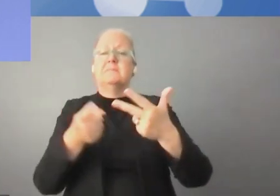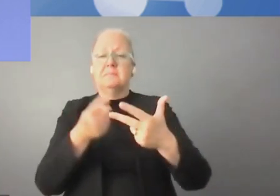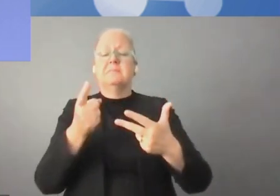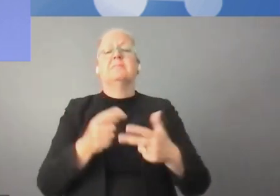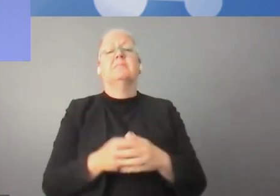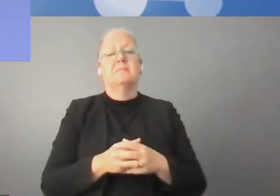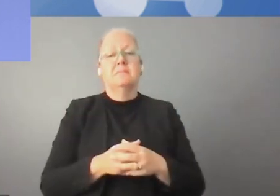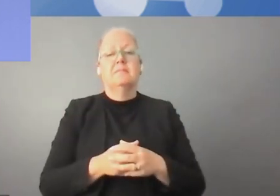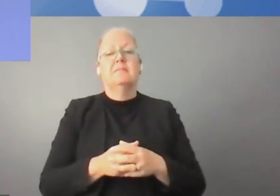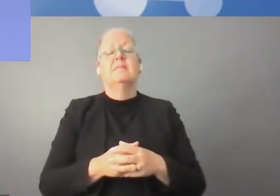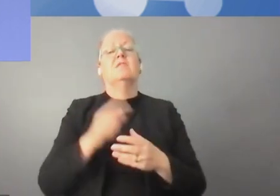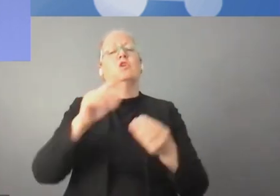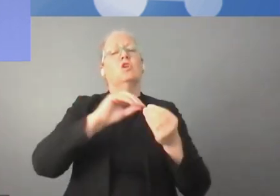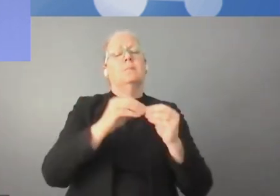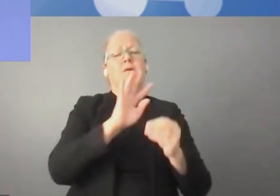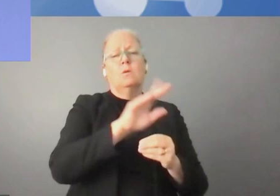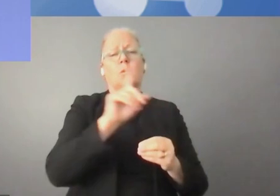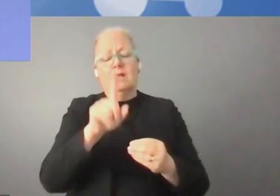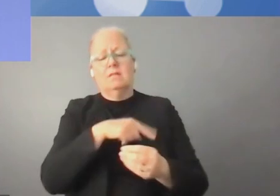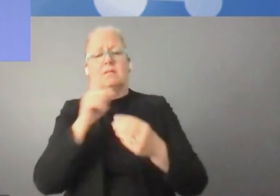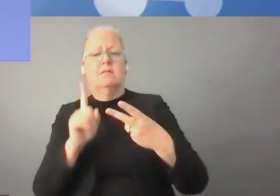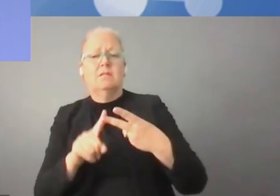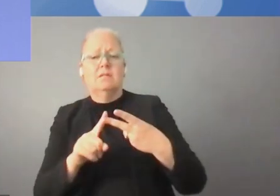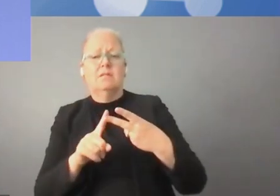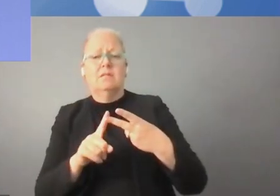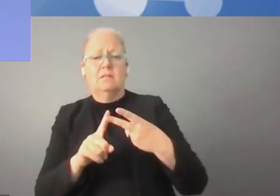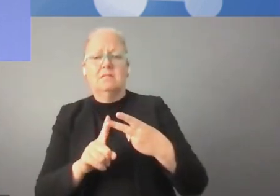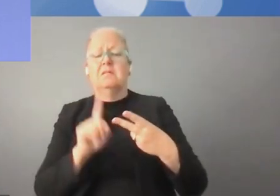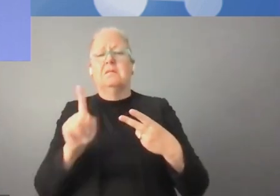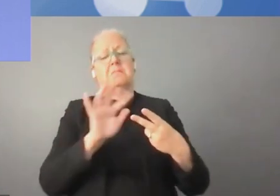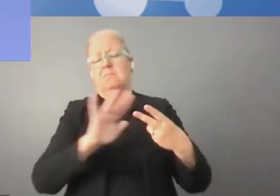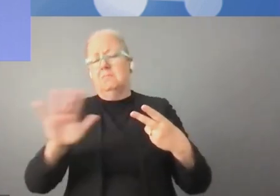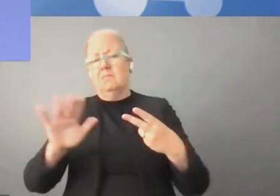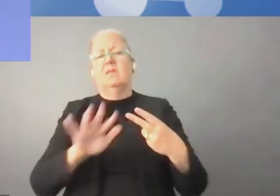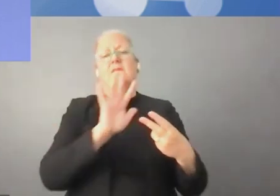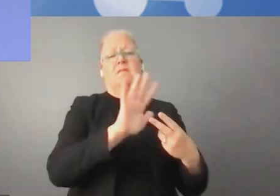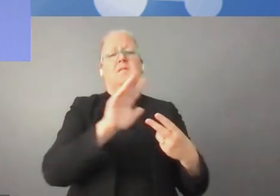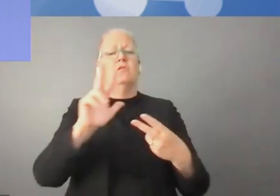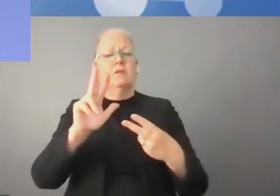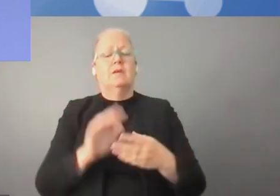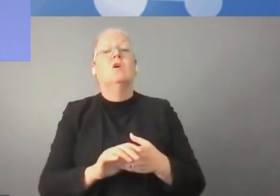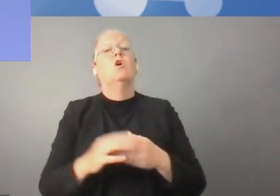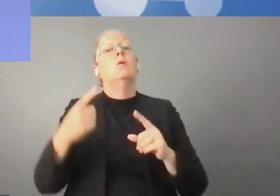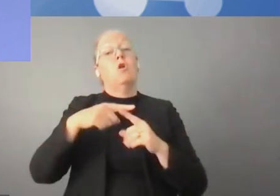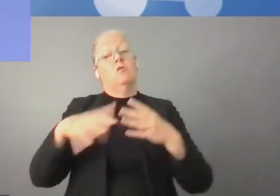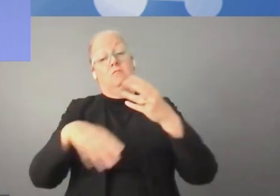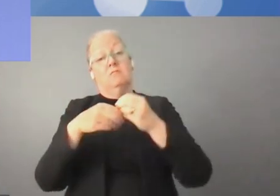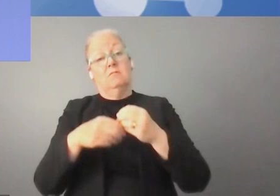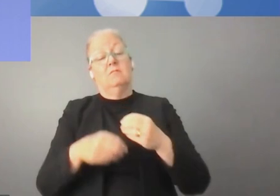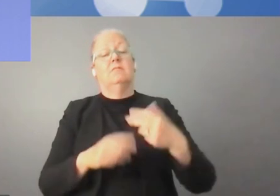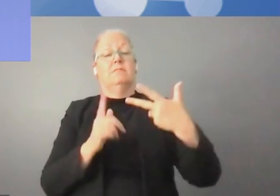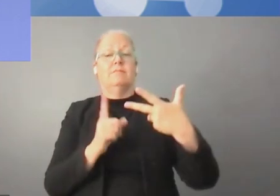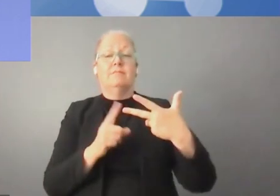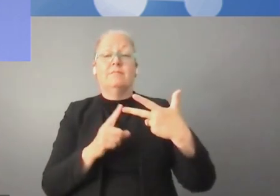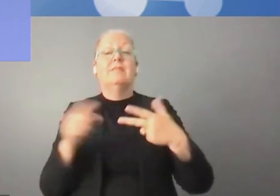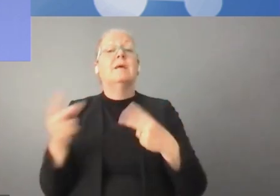Wojciecha Kilara, będzie to również Polonez Asdur Fryderyka Chopina, a